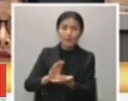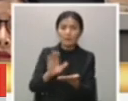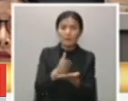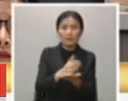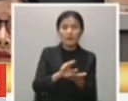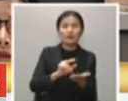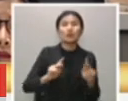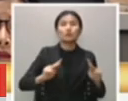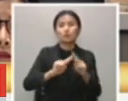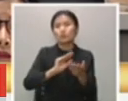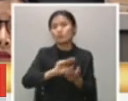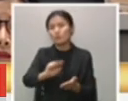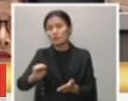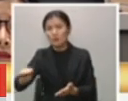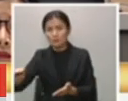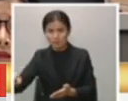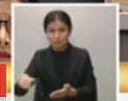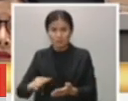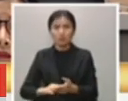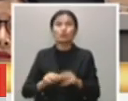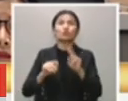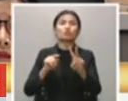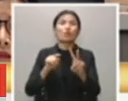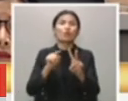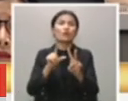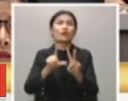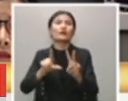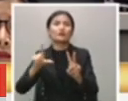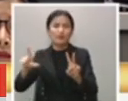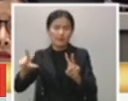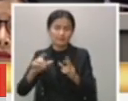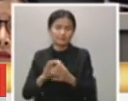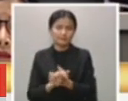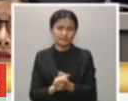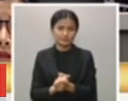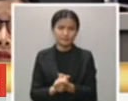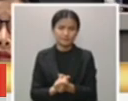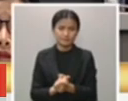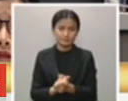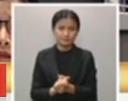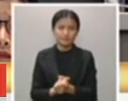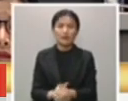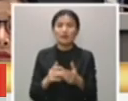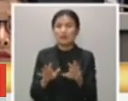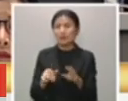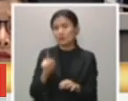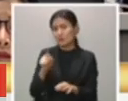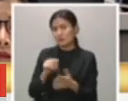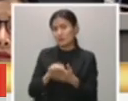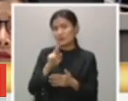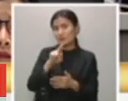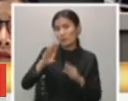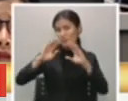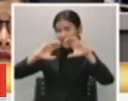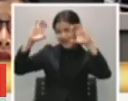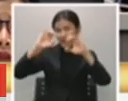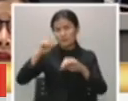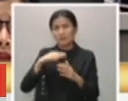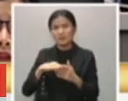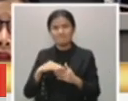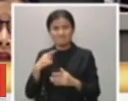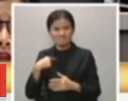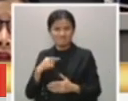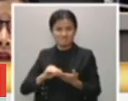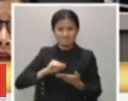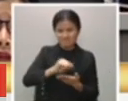มีประมาณ2ล้านล้านบาทเอาตัวเลขกลมๆถ้าเพียงแต่ท่านจริงจังกับการปฏิรูประบบราชการแล้วก็ตรึงตัวเลขสัดส่วน